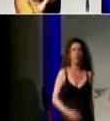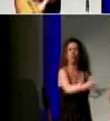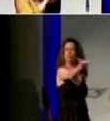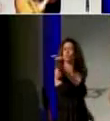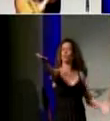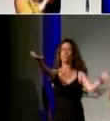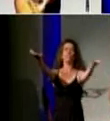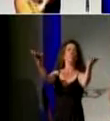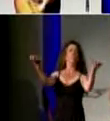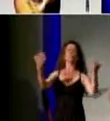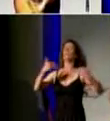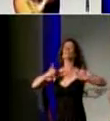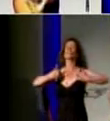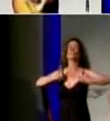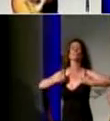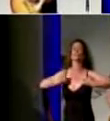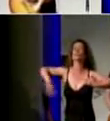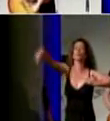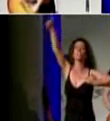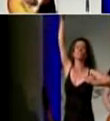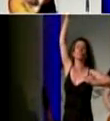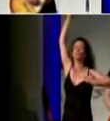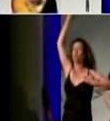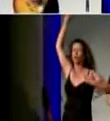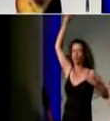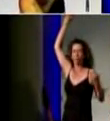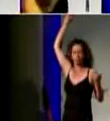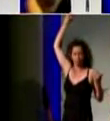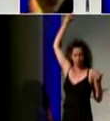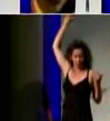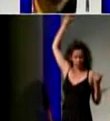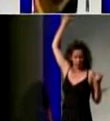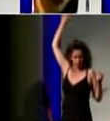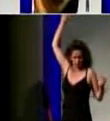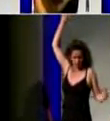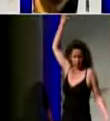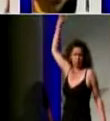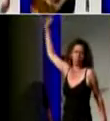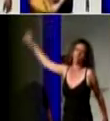Vous voulez que je sois un dieu?